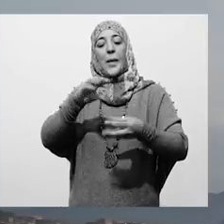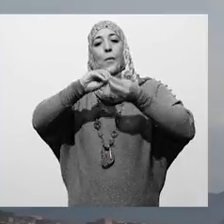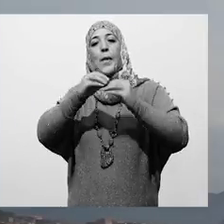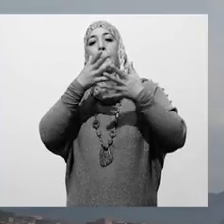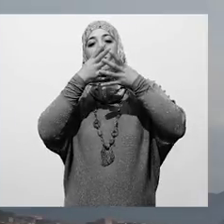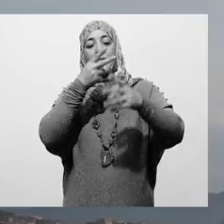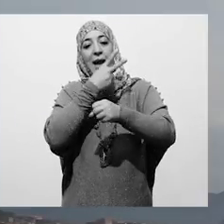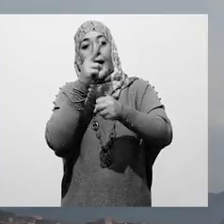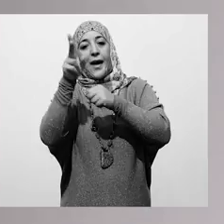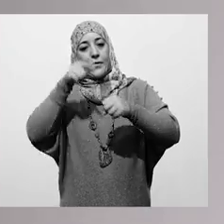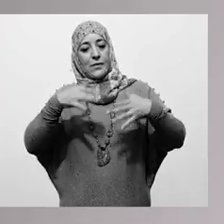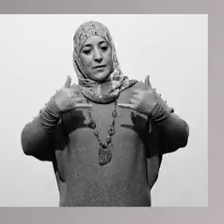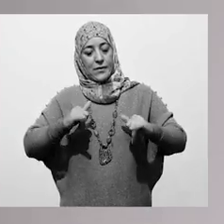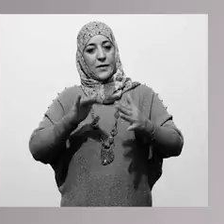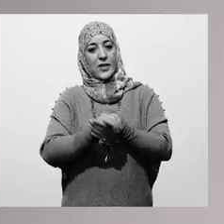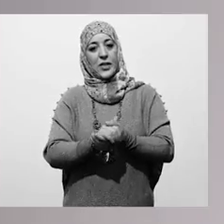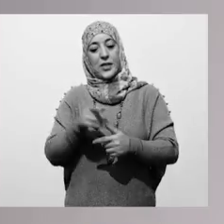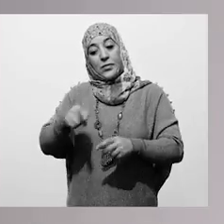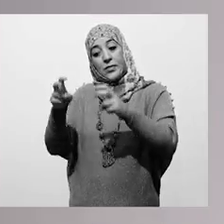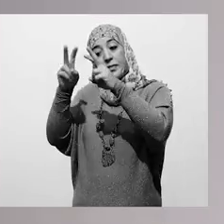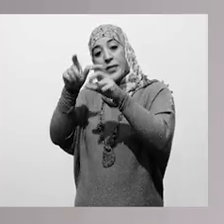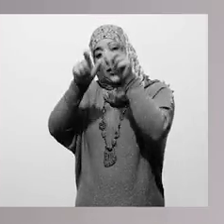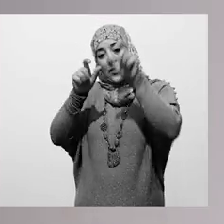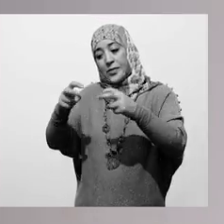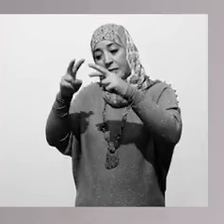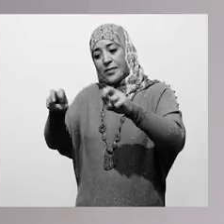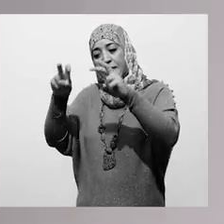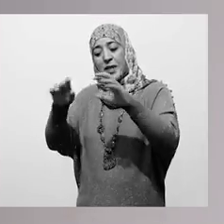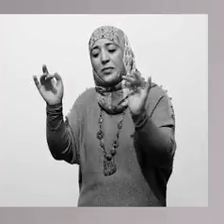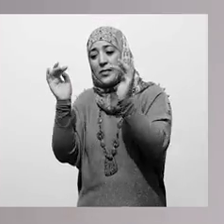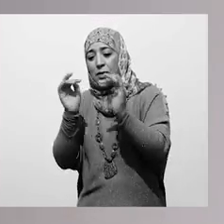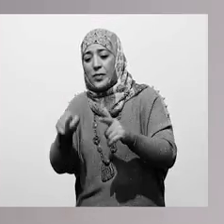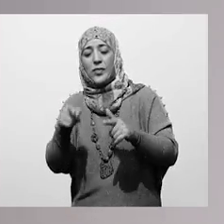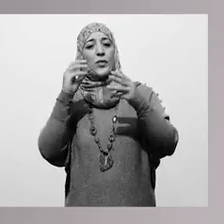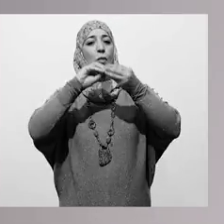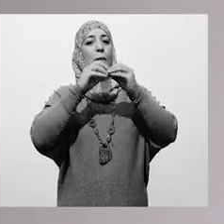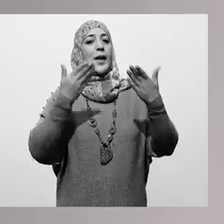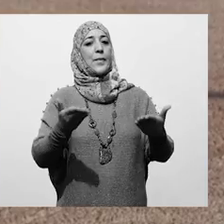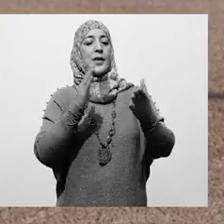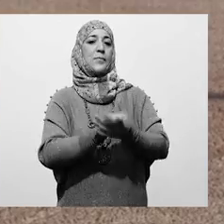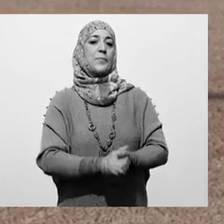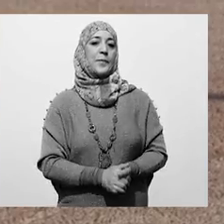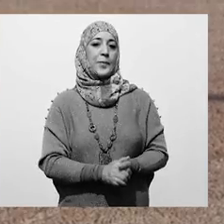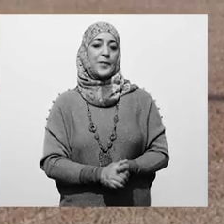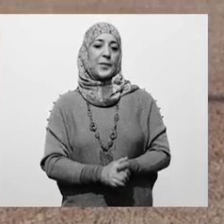le grand problème chez nous. Donc, officiellement, les enquêteurs aussi rencontrent ces problèmes-là.